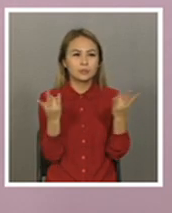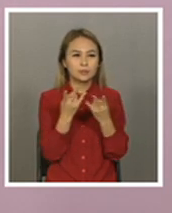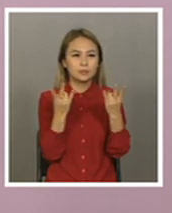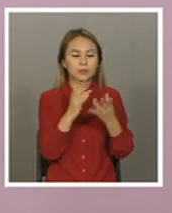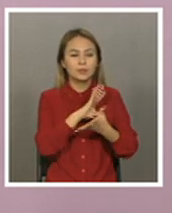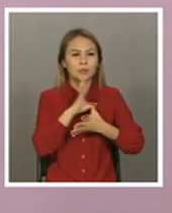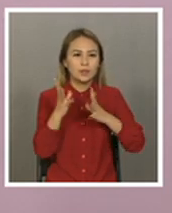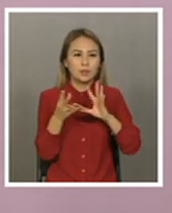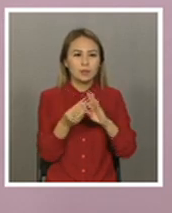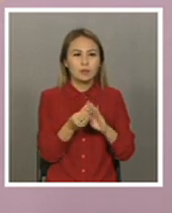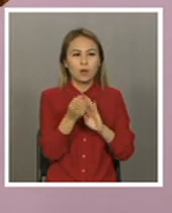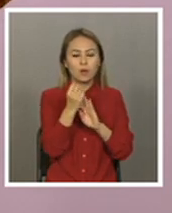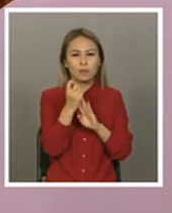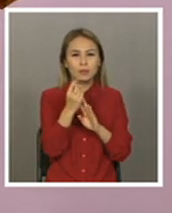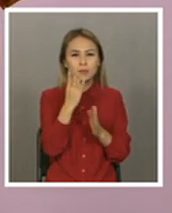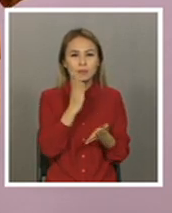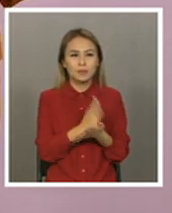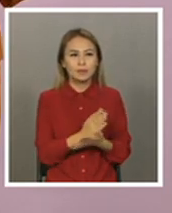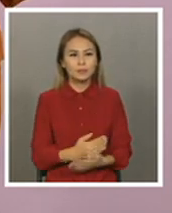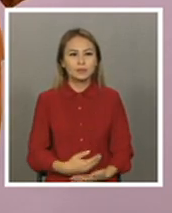Демек, 11 саны шықты.